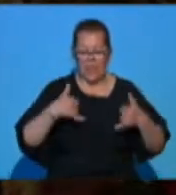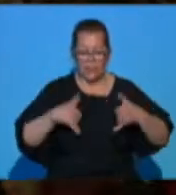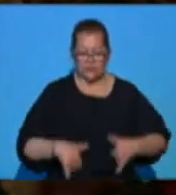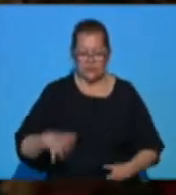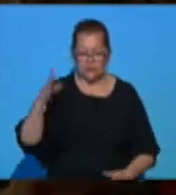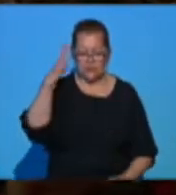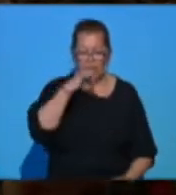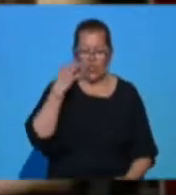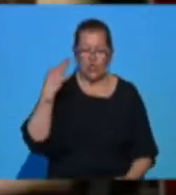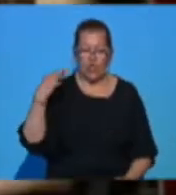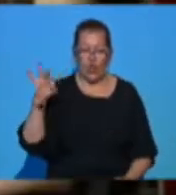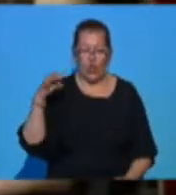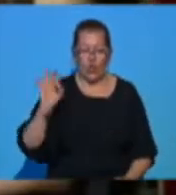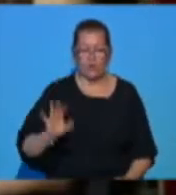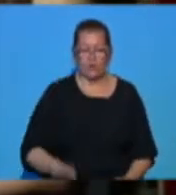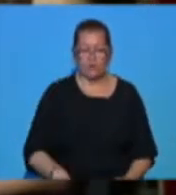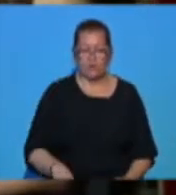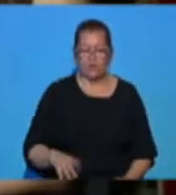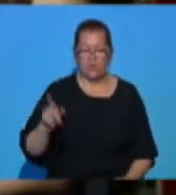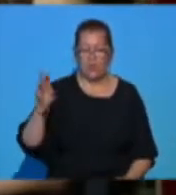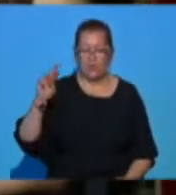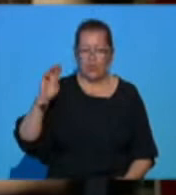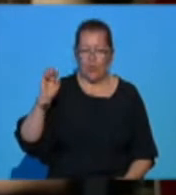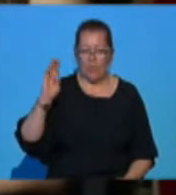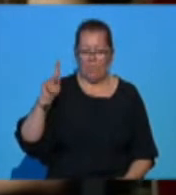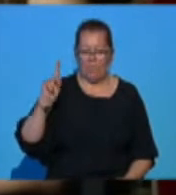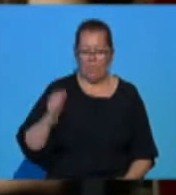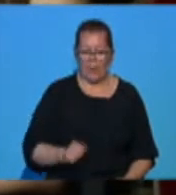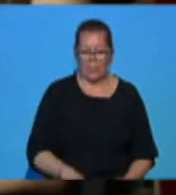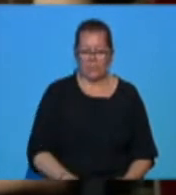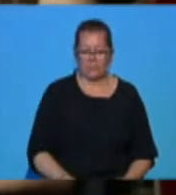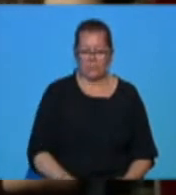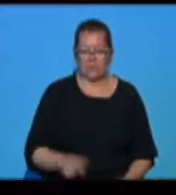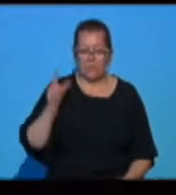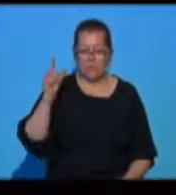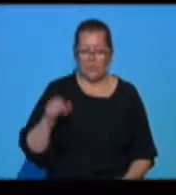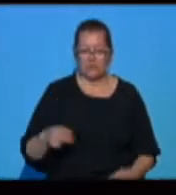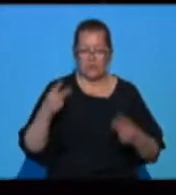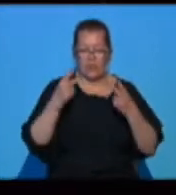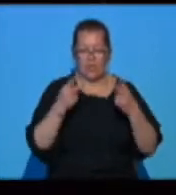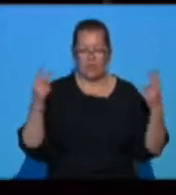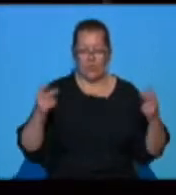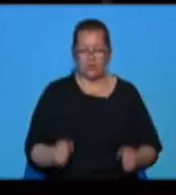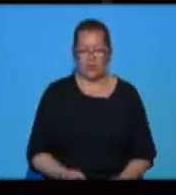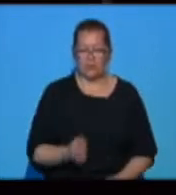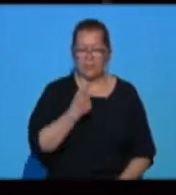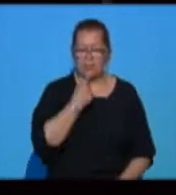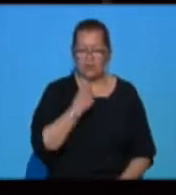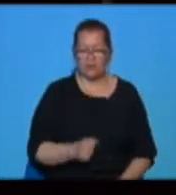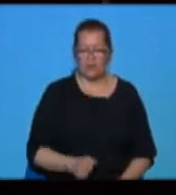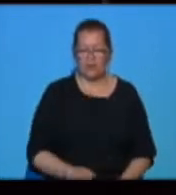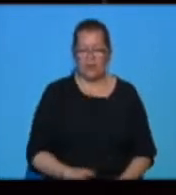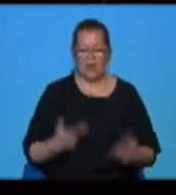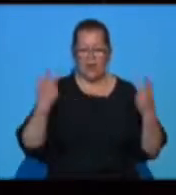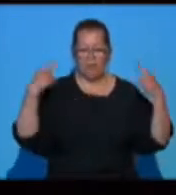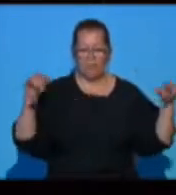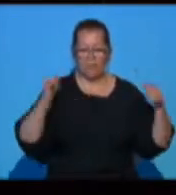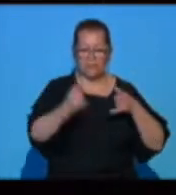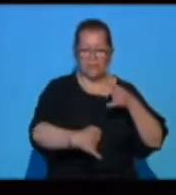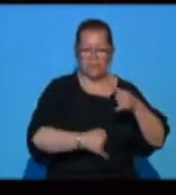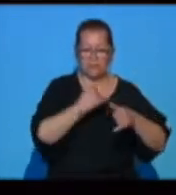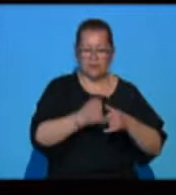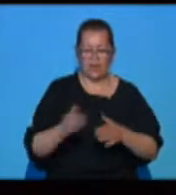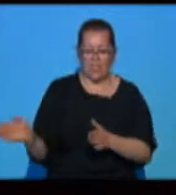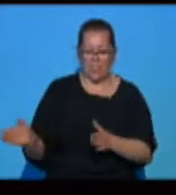avem o șansă enormă de a-l avea pe Robert Lepage, invitatul Festivalului Shakespeare din Craiova. Festivalul Internațional Shakespeare